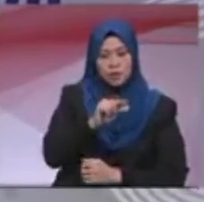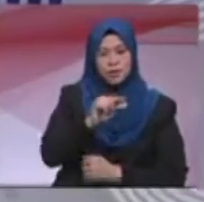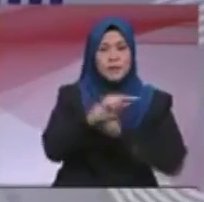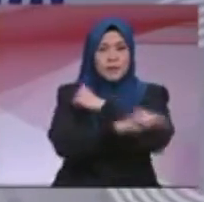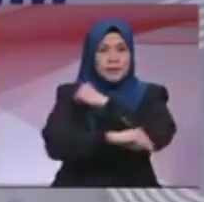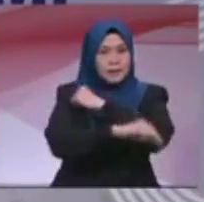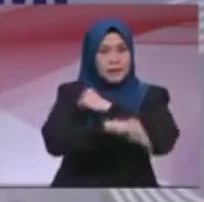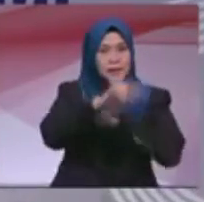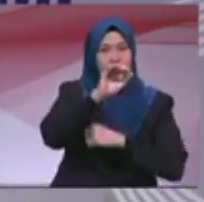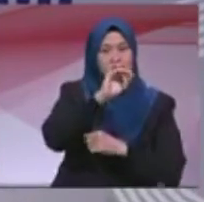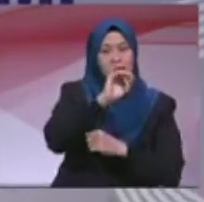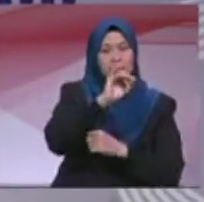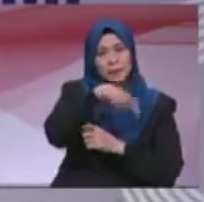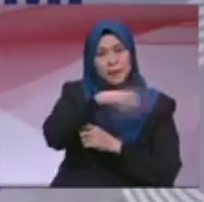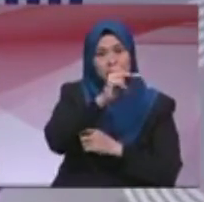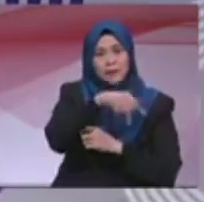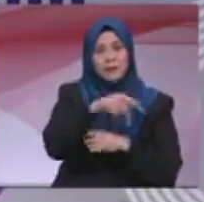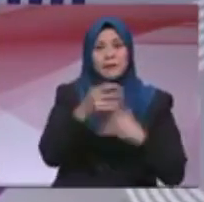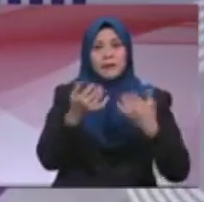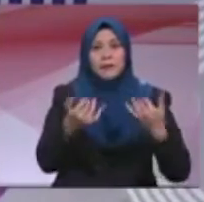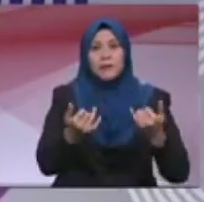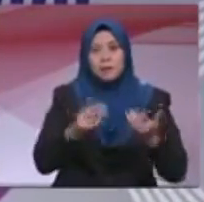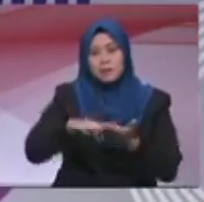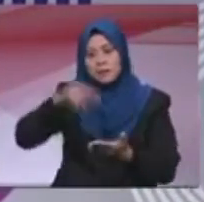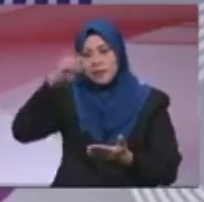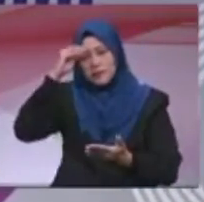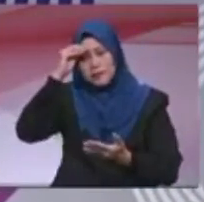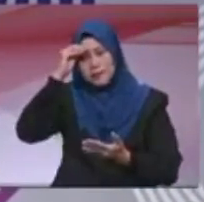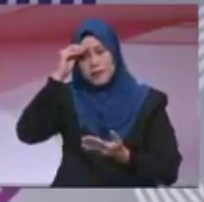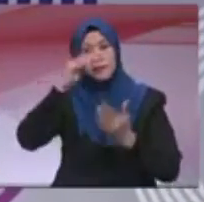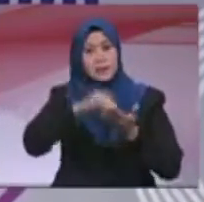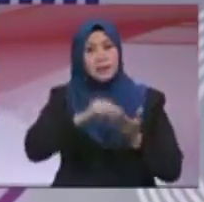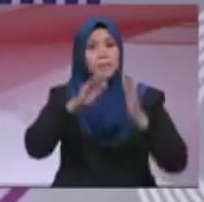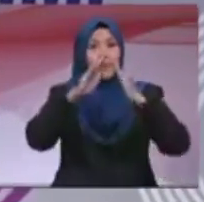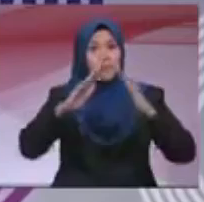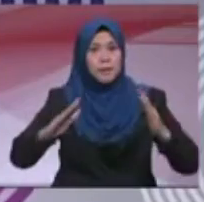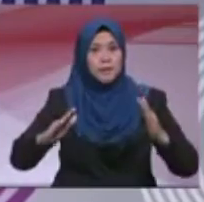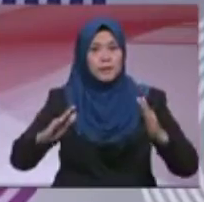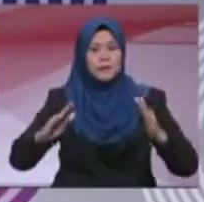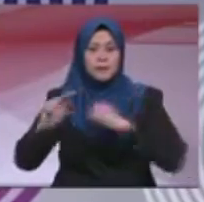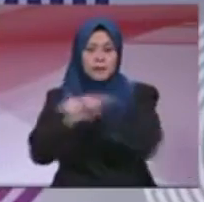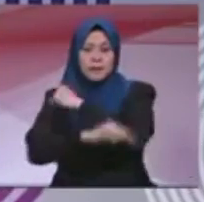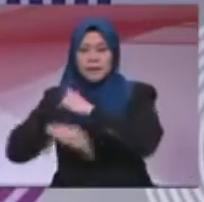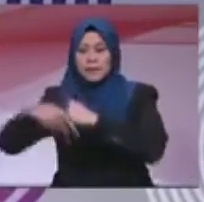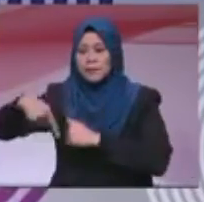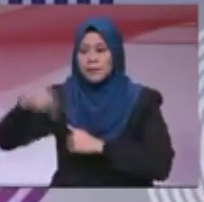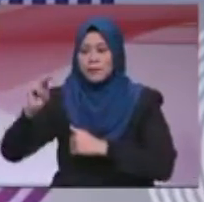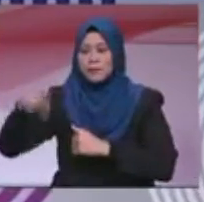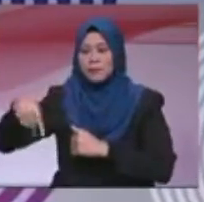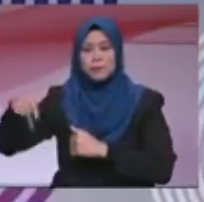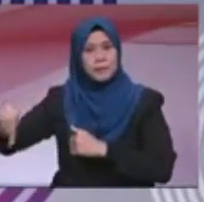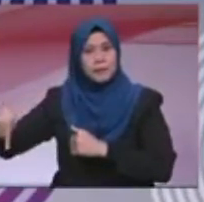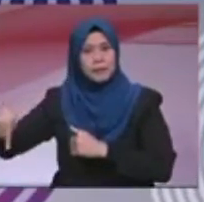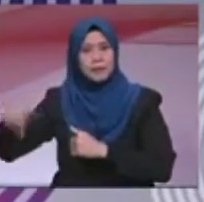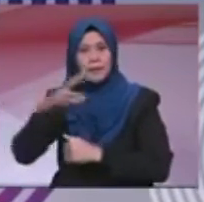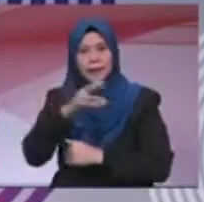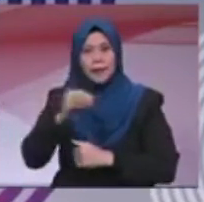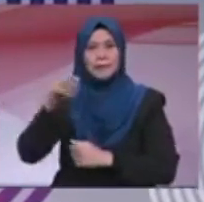PKP, IPG akan melaksanakan pengajaran dan pembelajaran di rumah, manakala di negeri PKPP